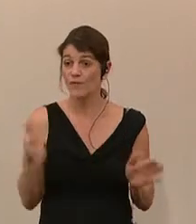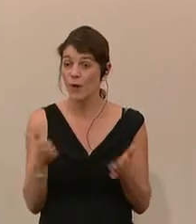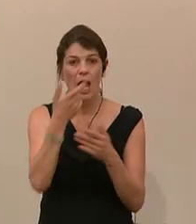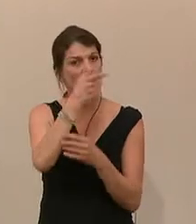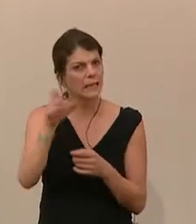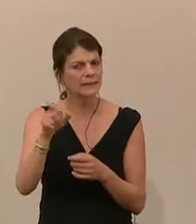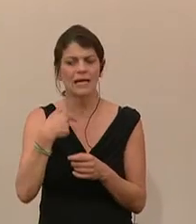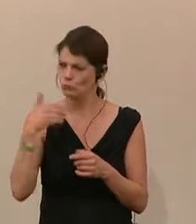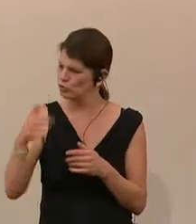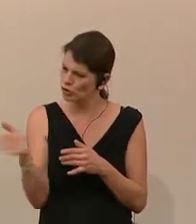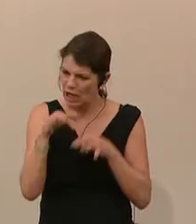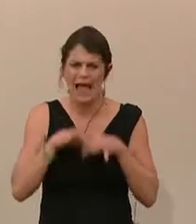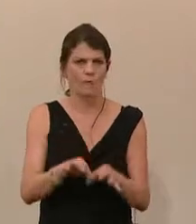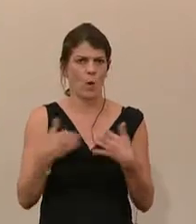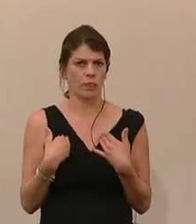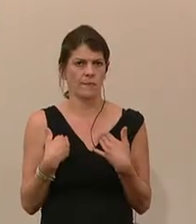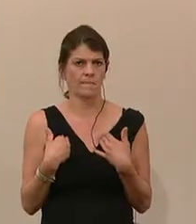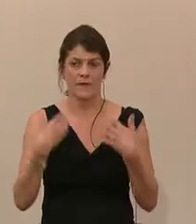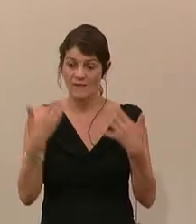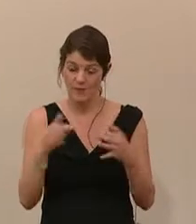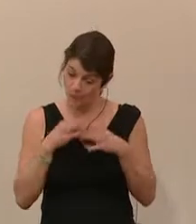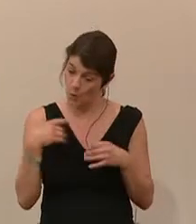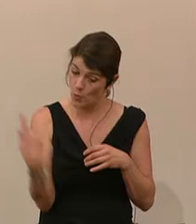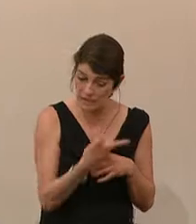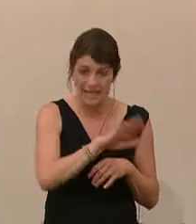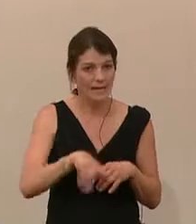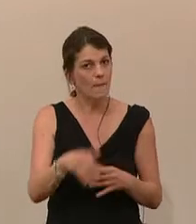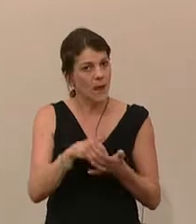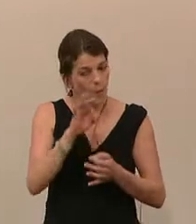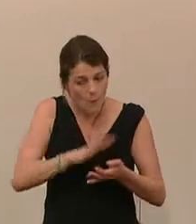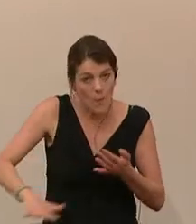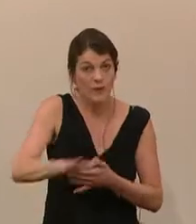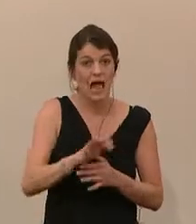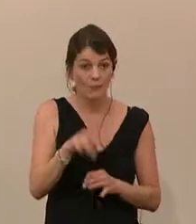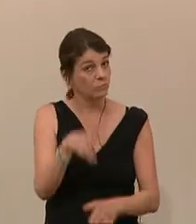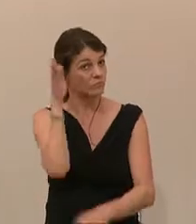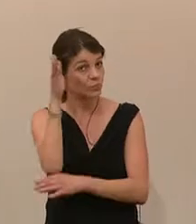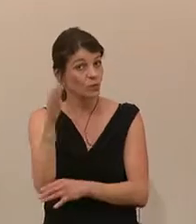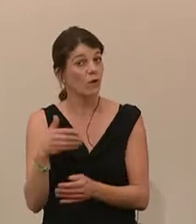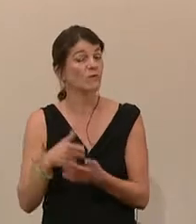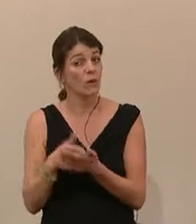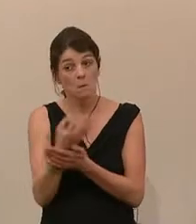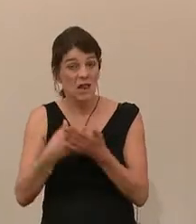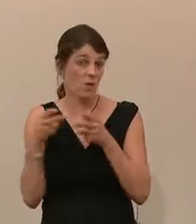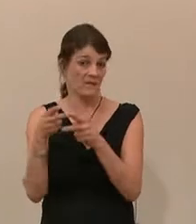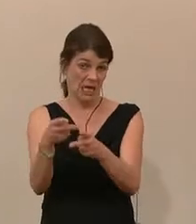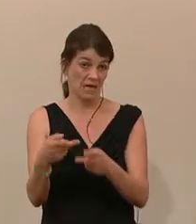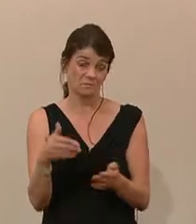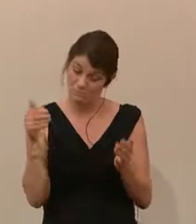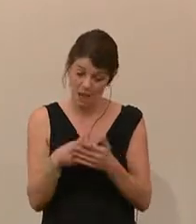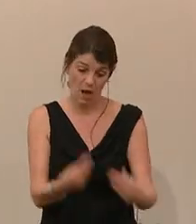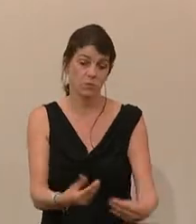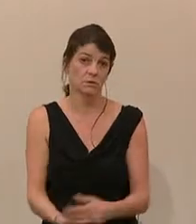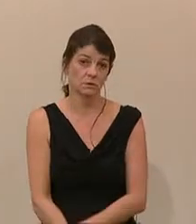als möglich eingeführt werden, um unseren Kindern eine gute Grundlage für ihren weiteren Bildungsweg zu geben.